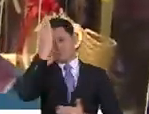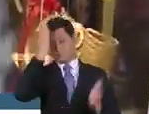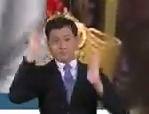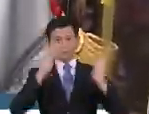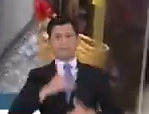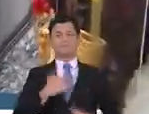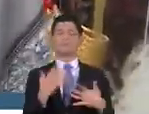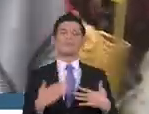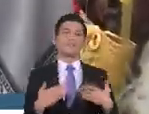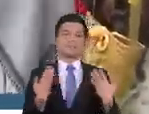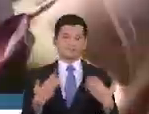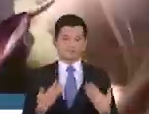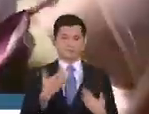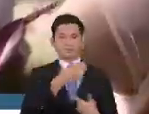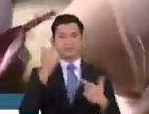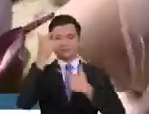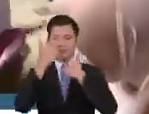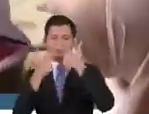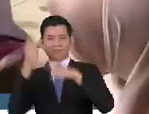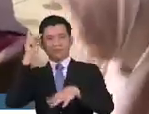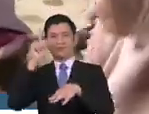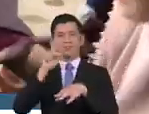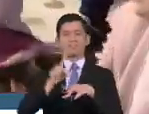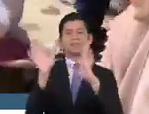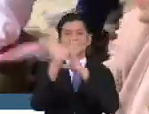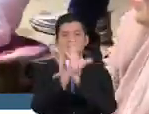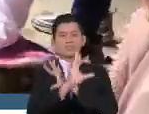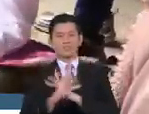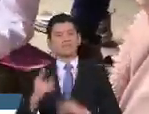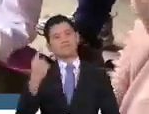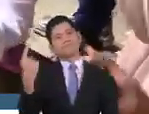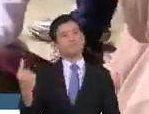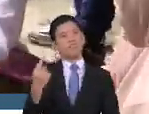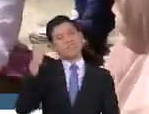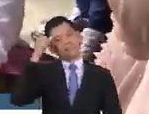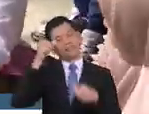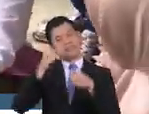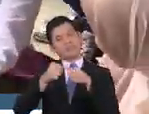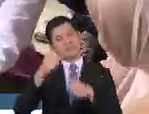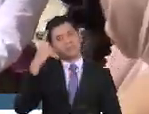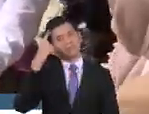rasa gembira dan kembara kenali Borneo akan kekal dalam ingatan.